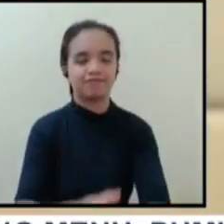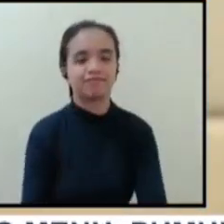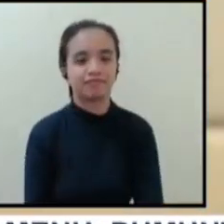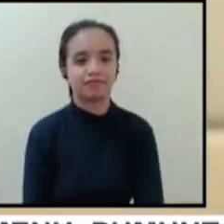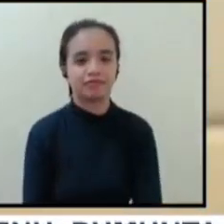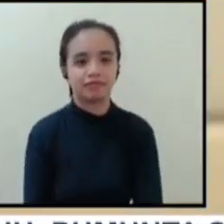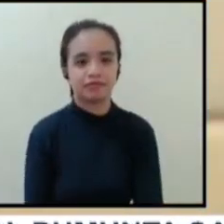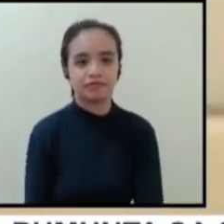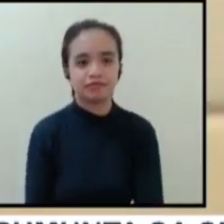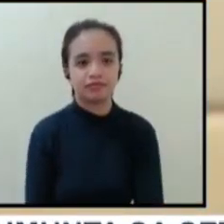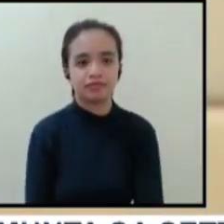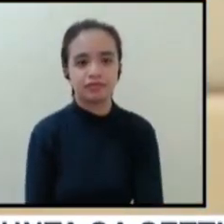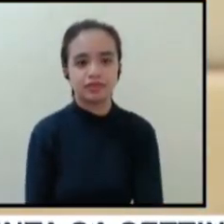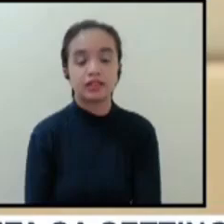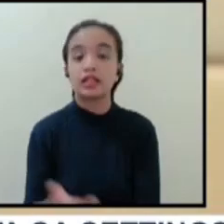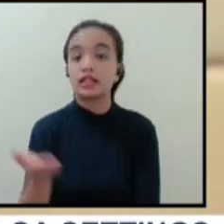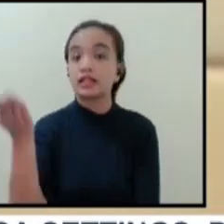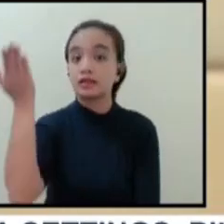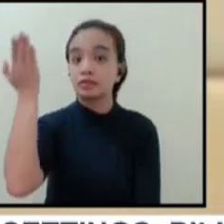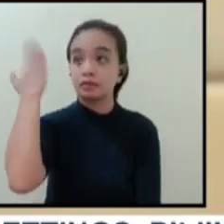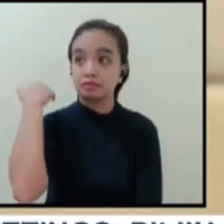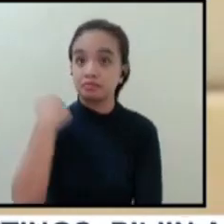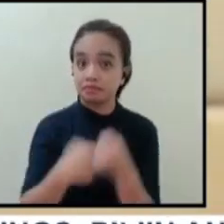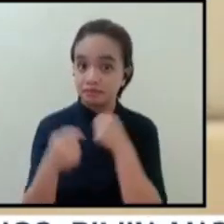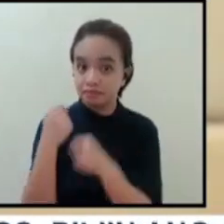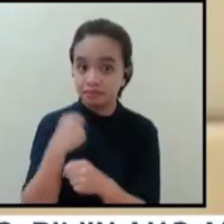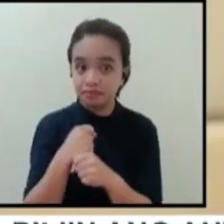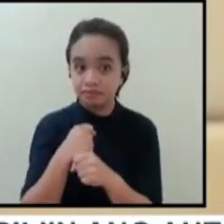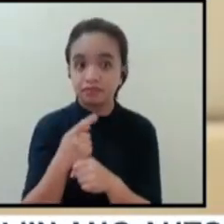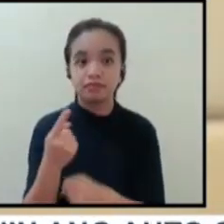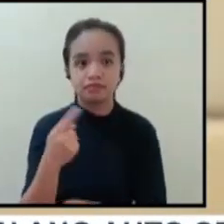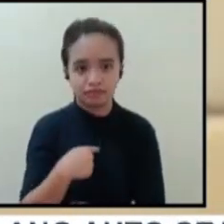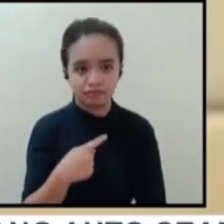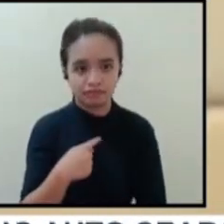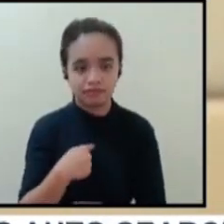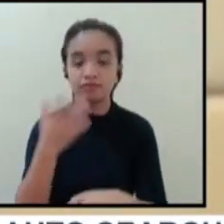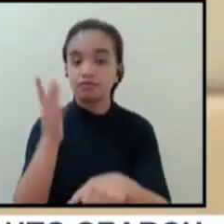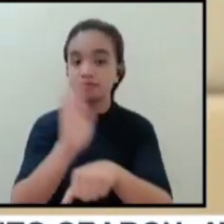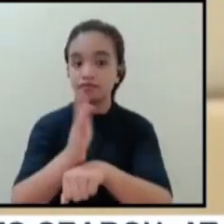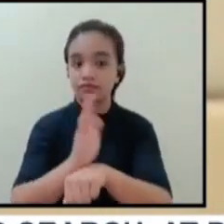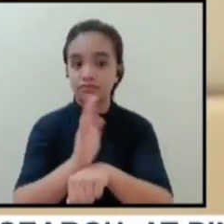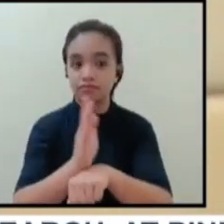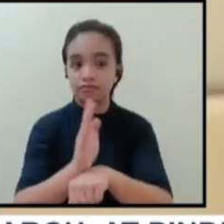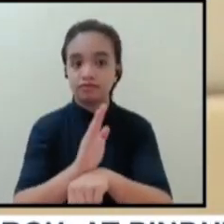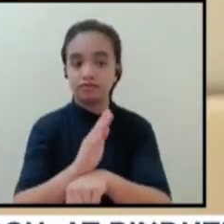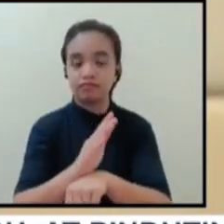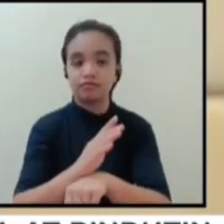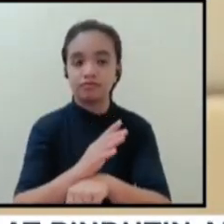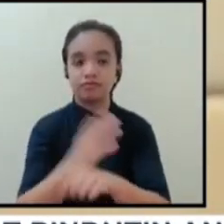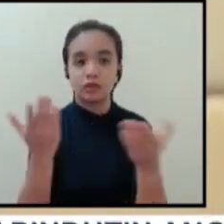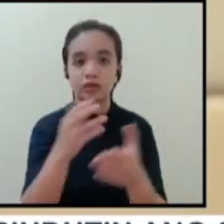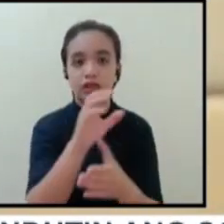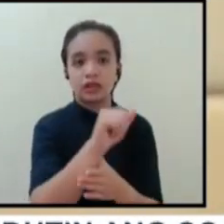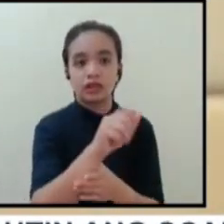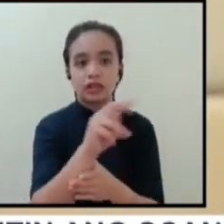In the past year, I've brought this film to Cannes, France,